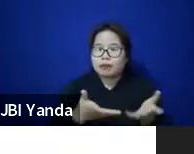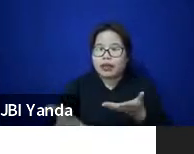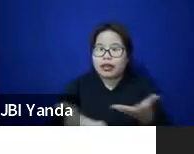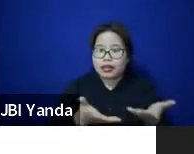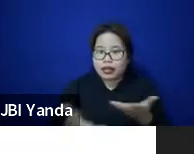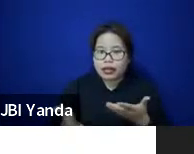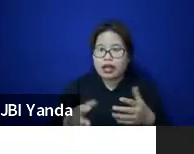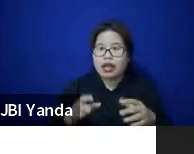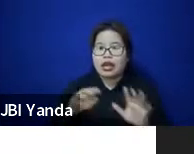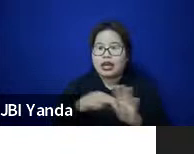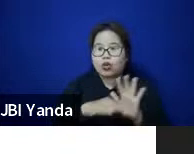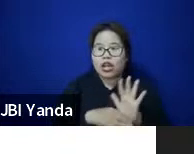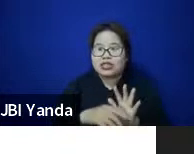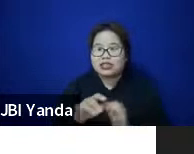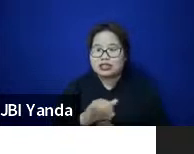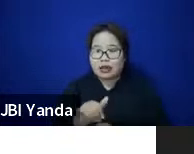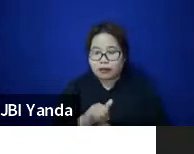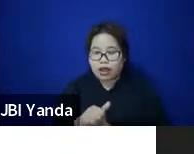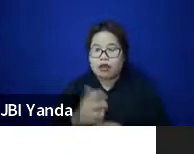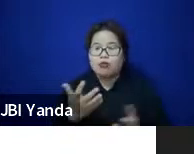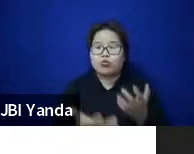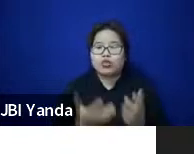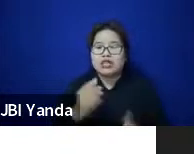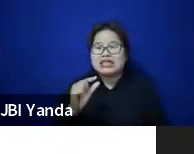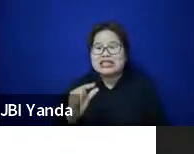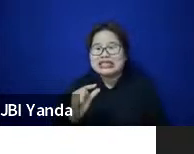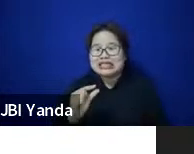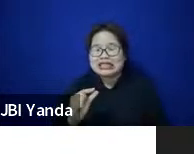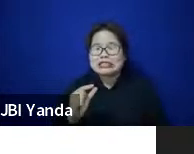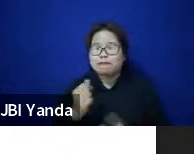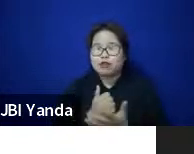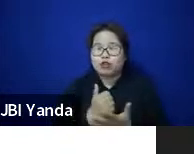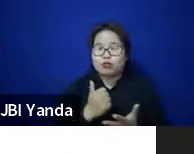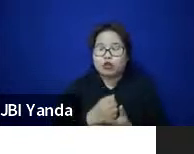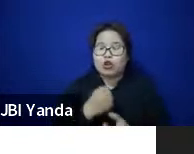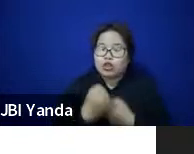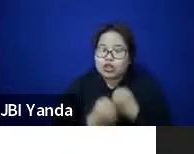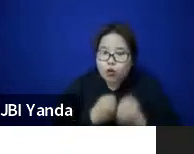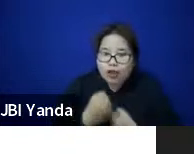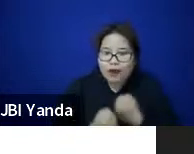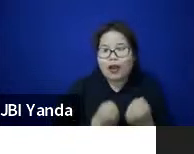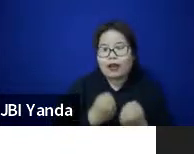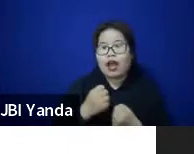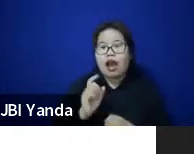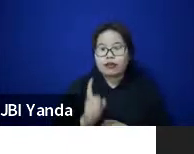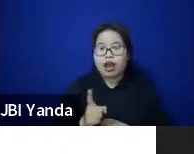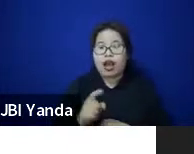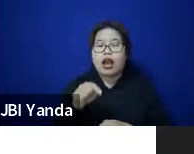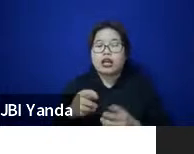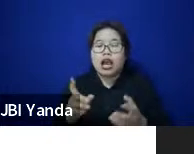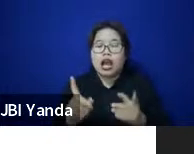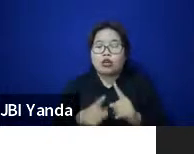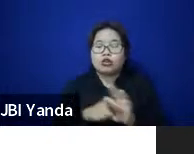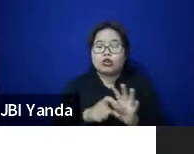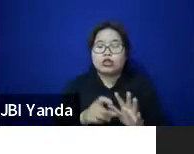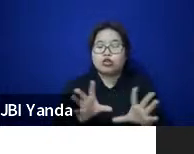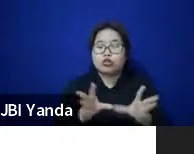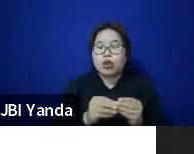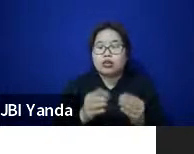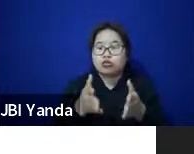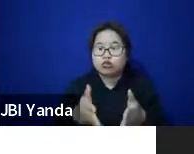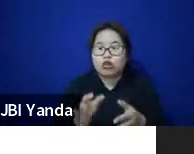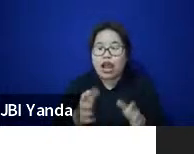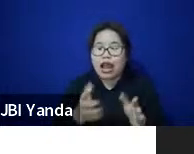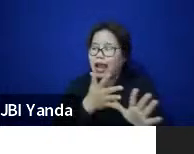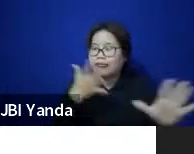ya. Dan sedikit yang agak ekstra mereka lakukan, oh ya kalau beberapa populasi tertentu itu nggak perlu